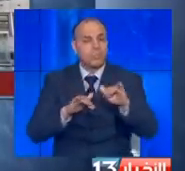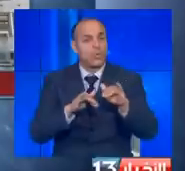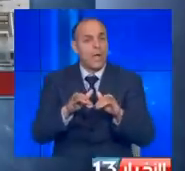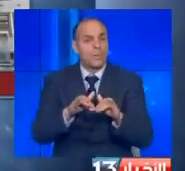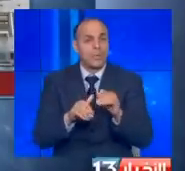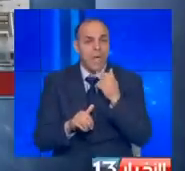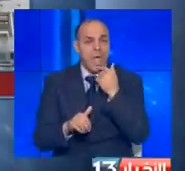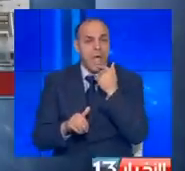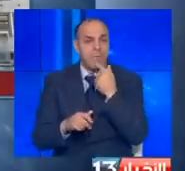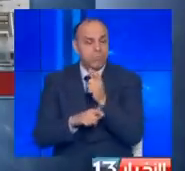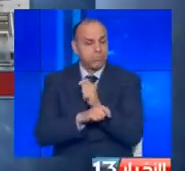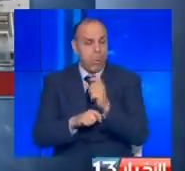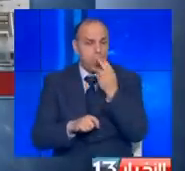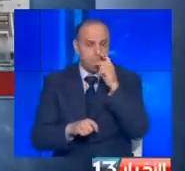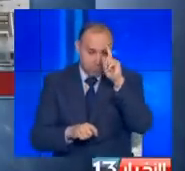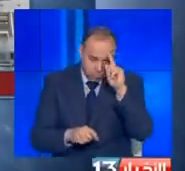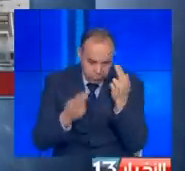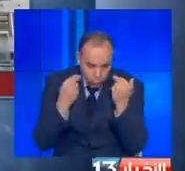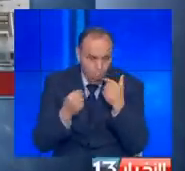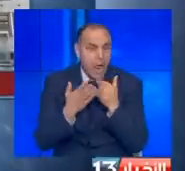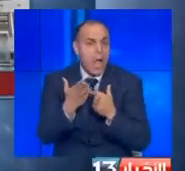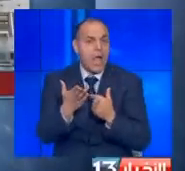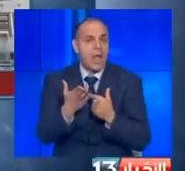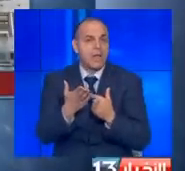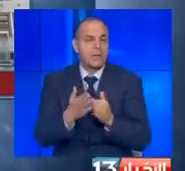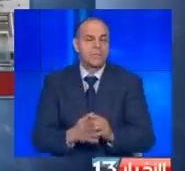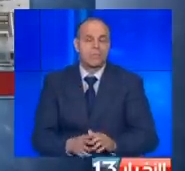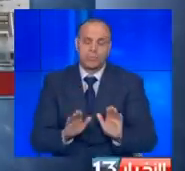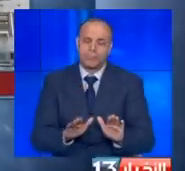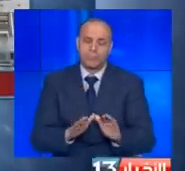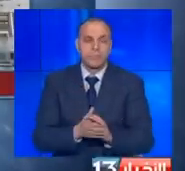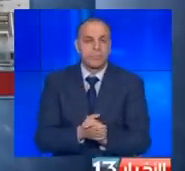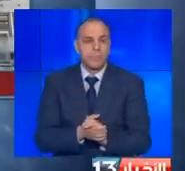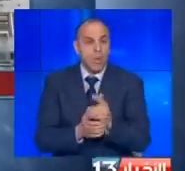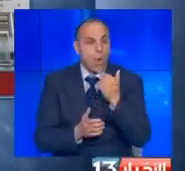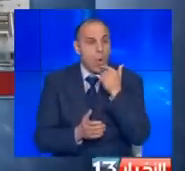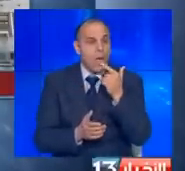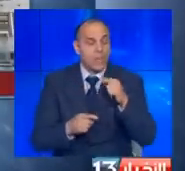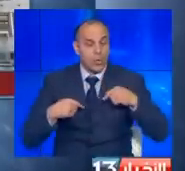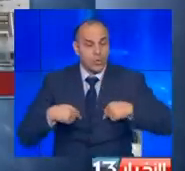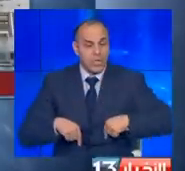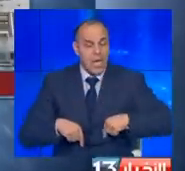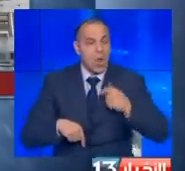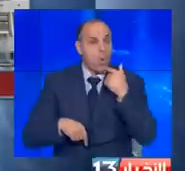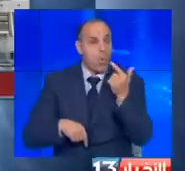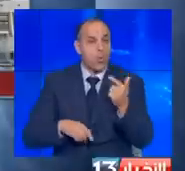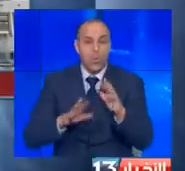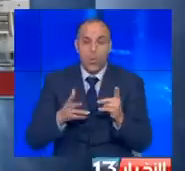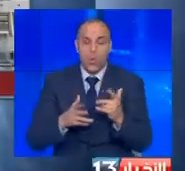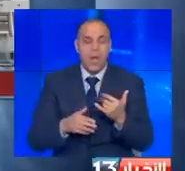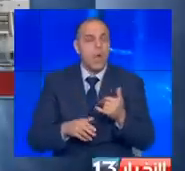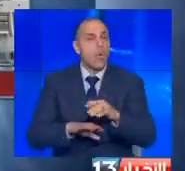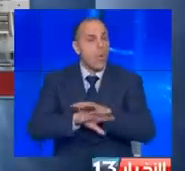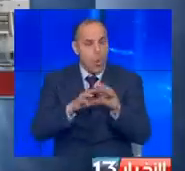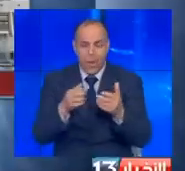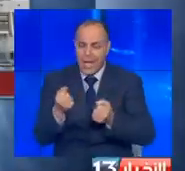والامتثال لاعوان الامن ان اشاروا عليهم بالموقف وذكرت بانها تضع على ذمه المواطنين